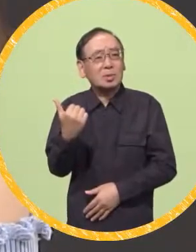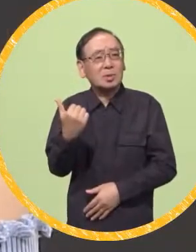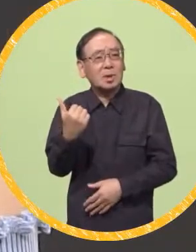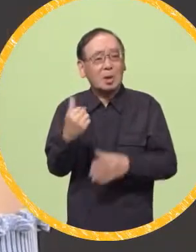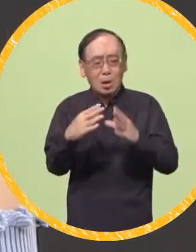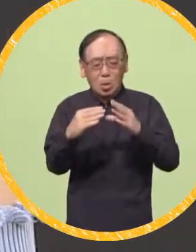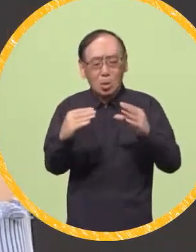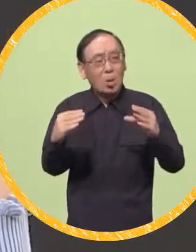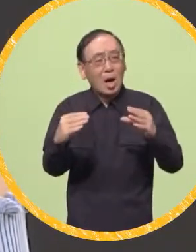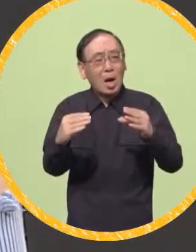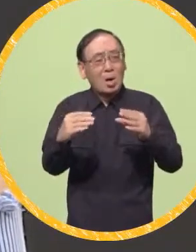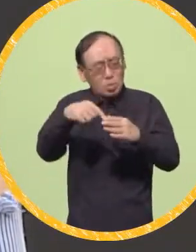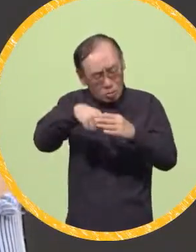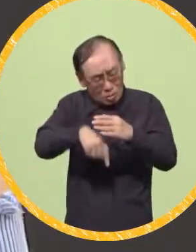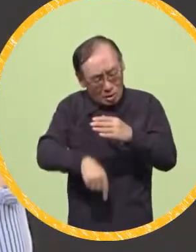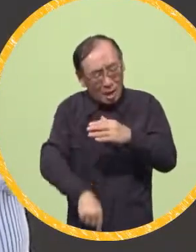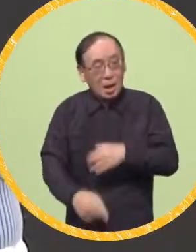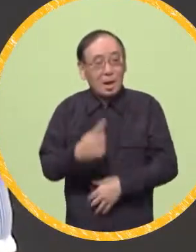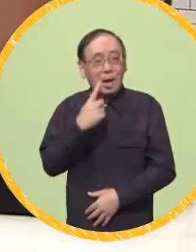ねぇ